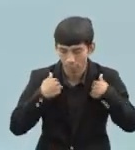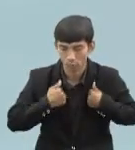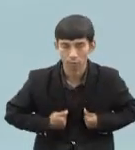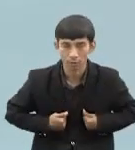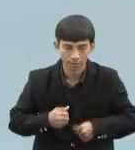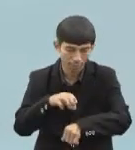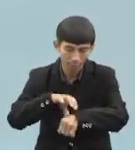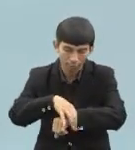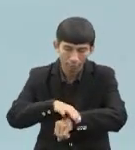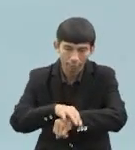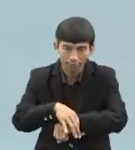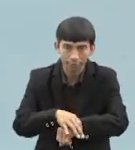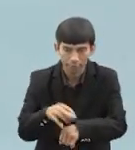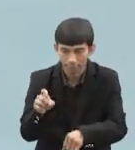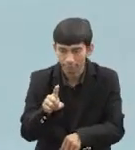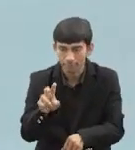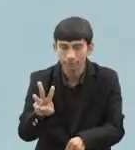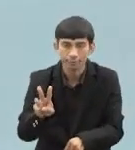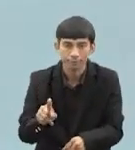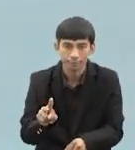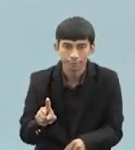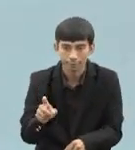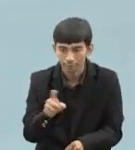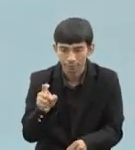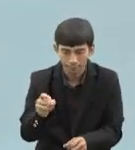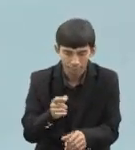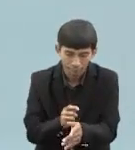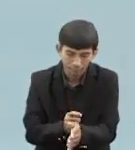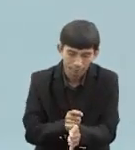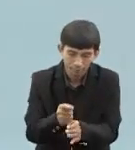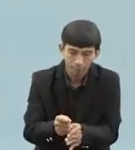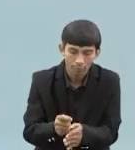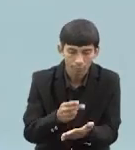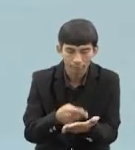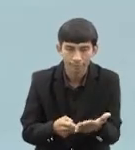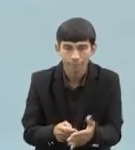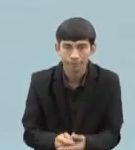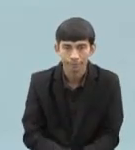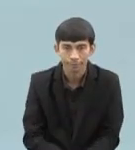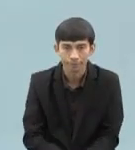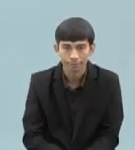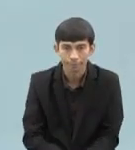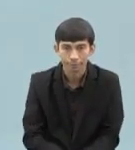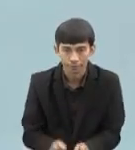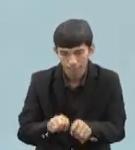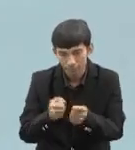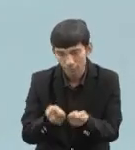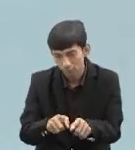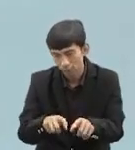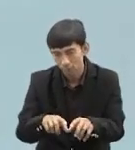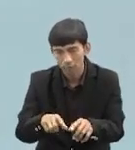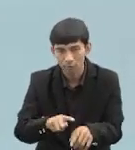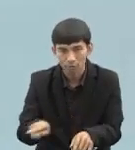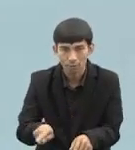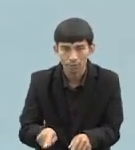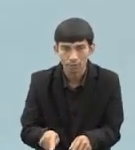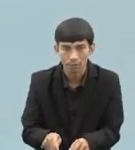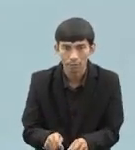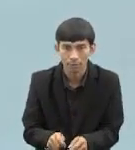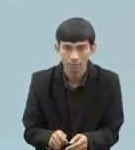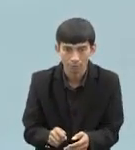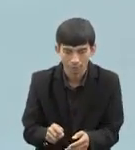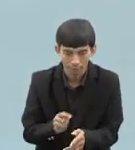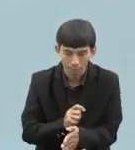Chà, xâm nụ bì. Ta bộ kê bà cọp bà bò vậy khá là. Chà, bộ kê mê tha chôn chết phía tách bà cọp bà